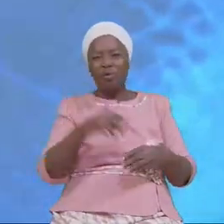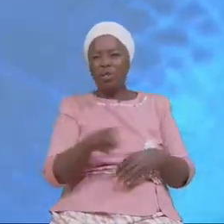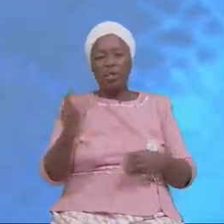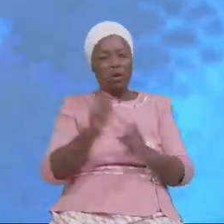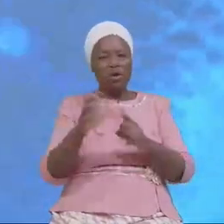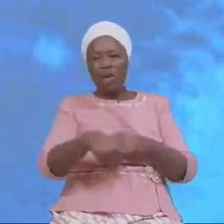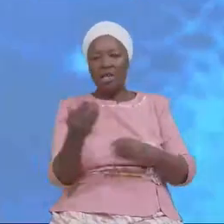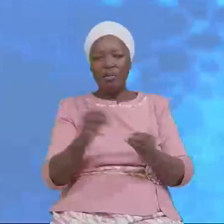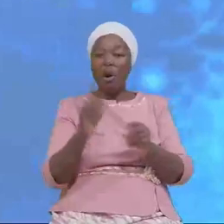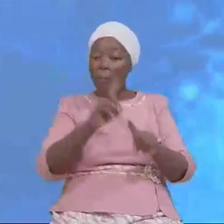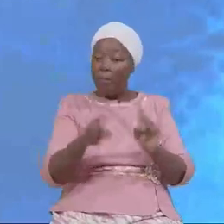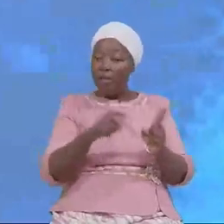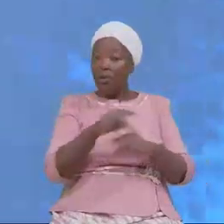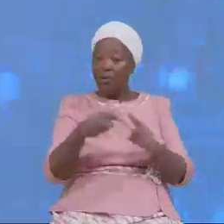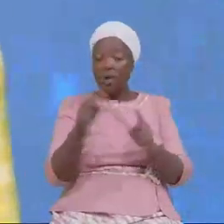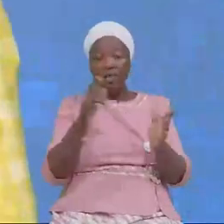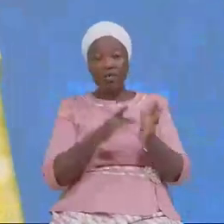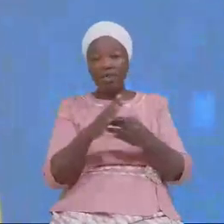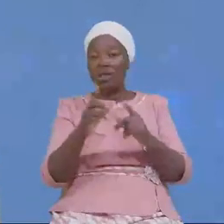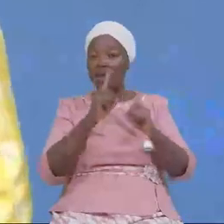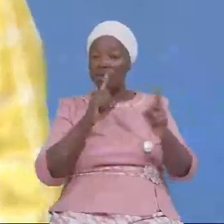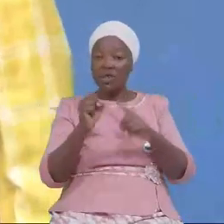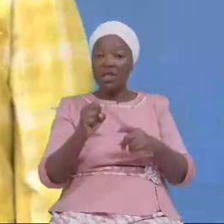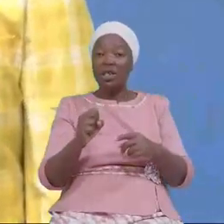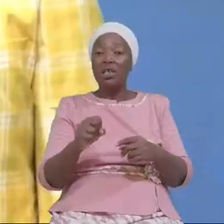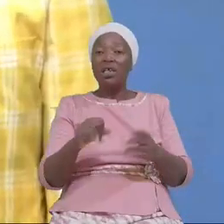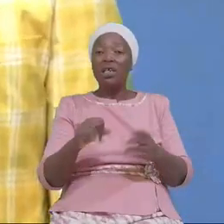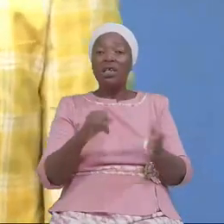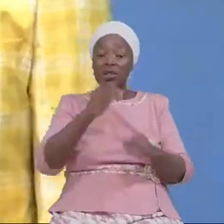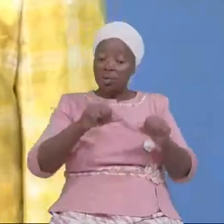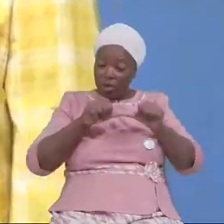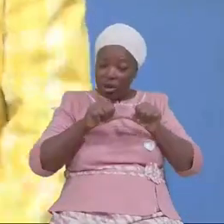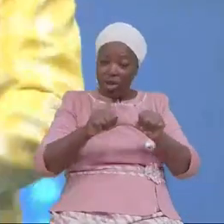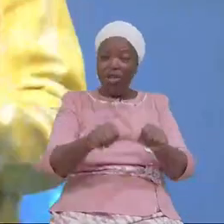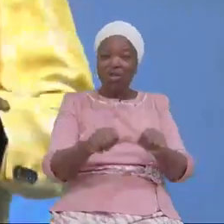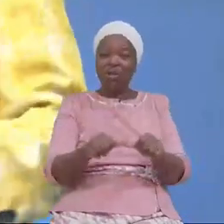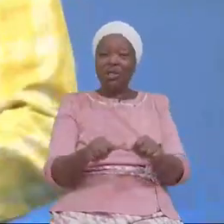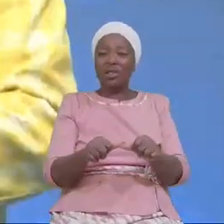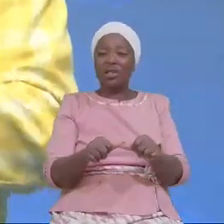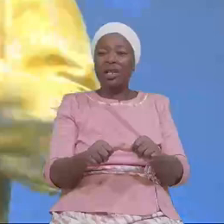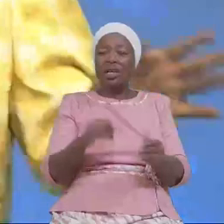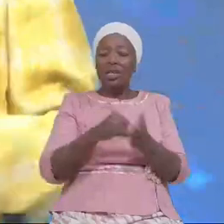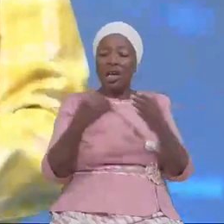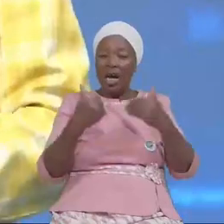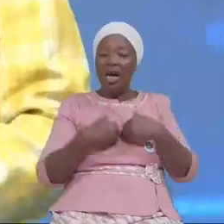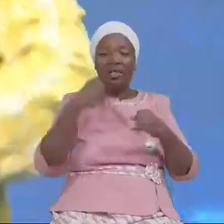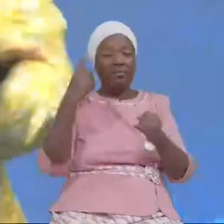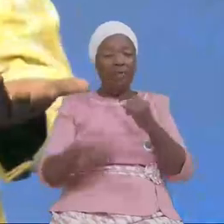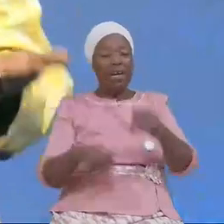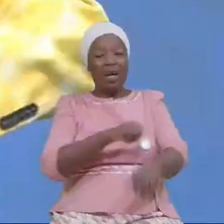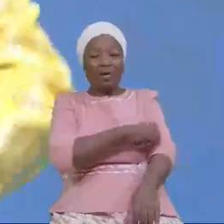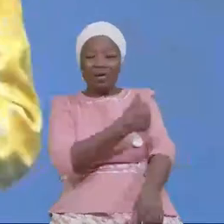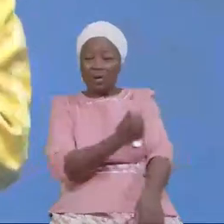à leurs paroles, mais quand Jésus parle, il est souverain, il a l'autorité